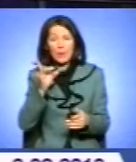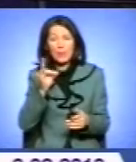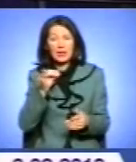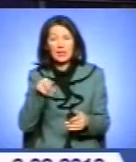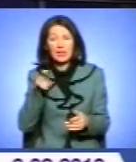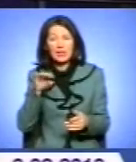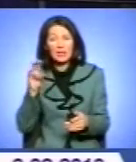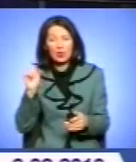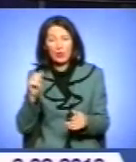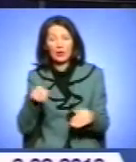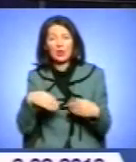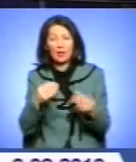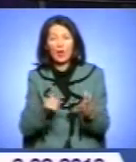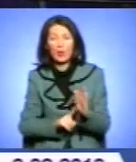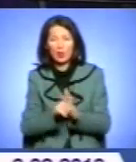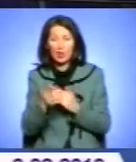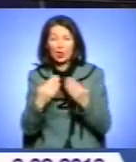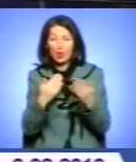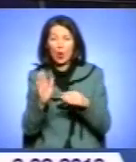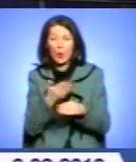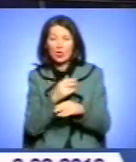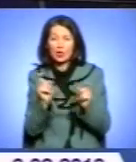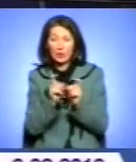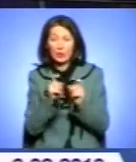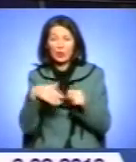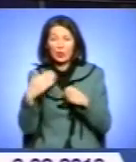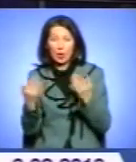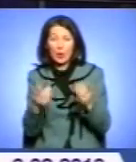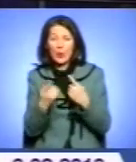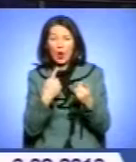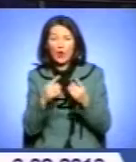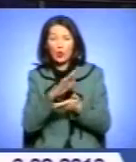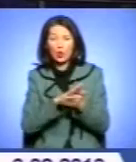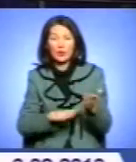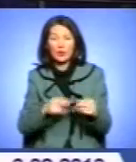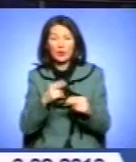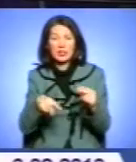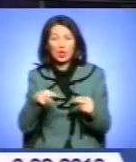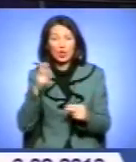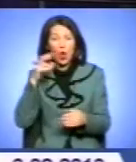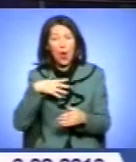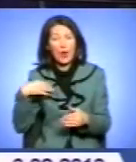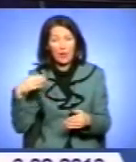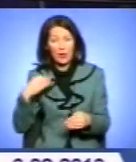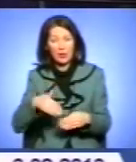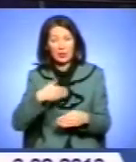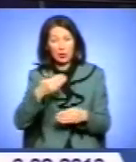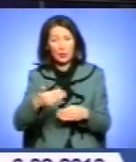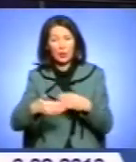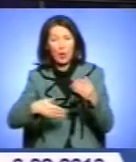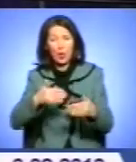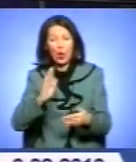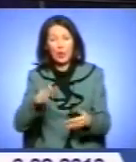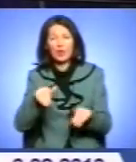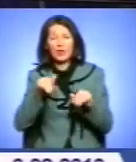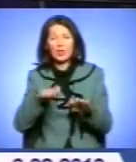конфліктуючими сторонами. Переговорний процес продовжиться наприкінці лютого у Львові. Наступним кроком України стане вирішення гуманітарного